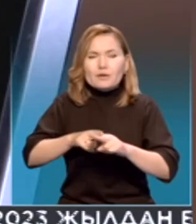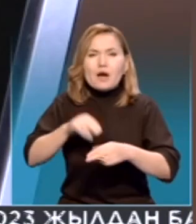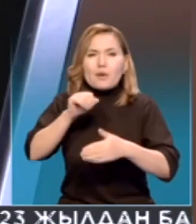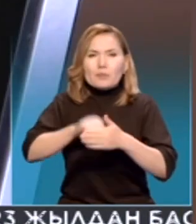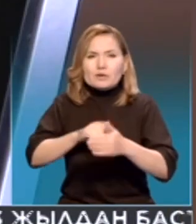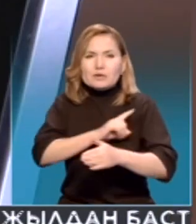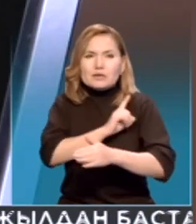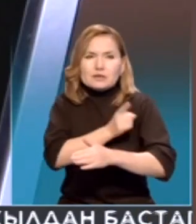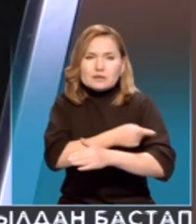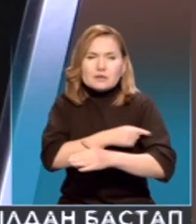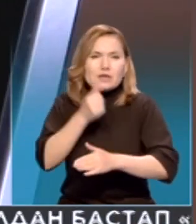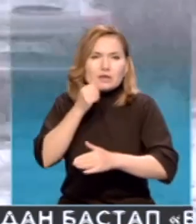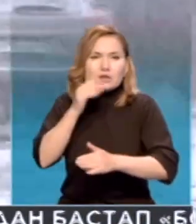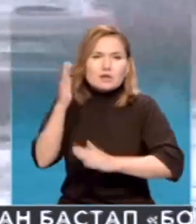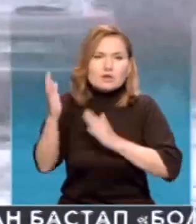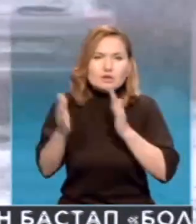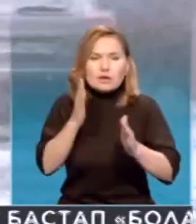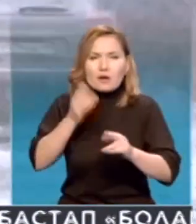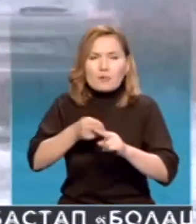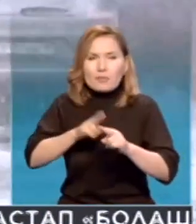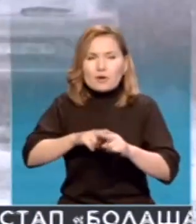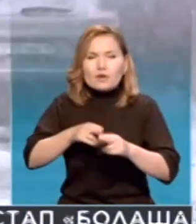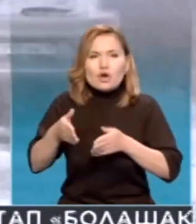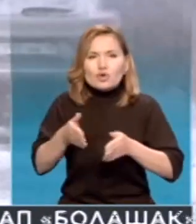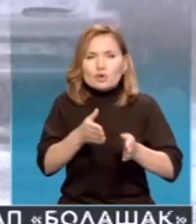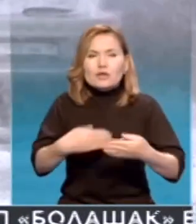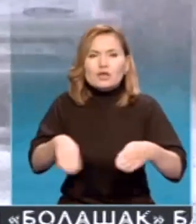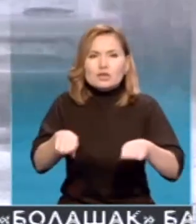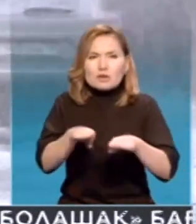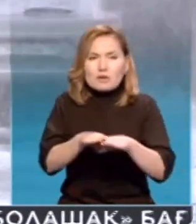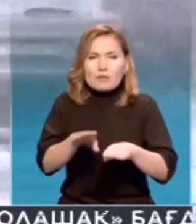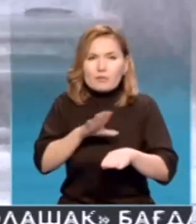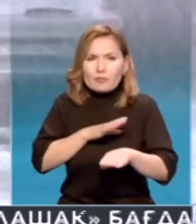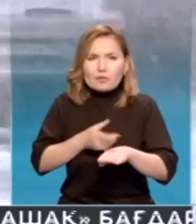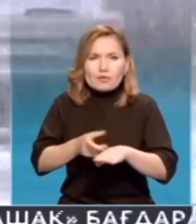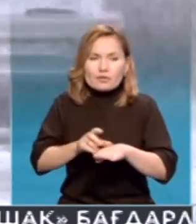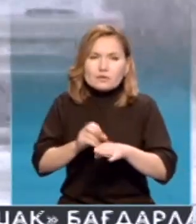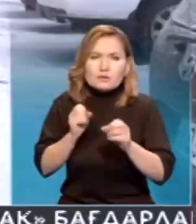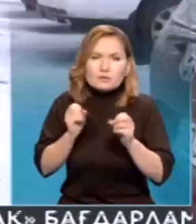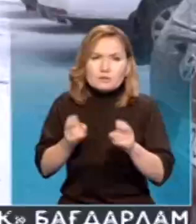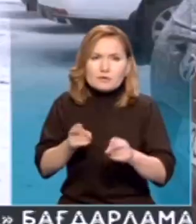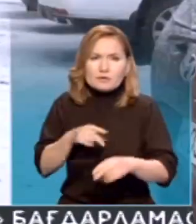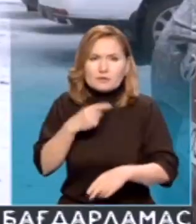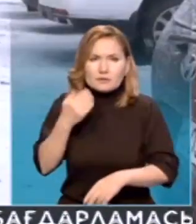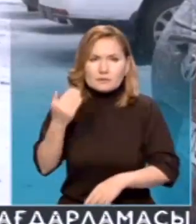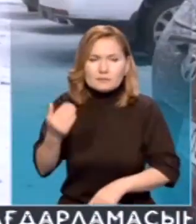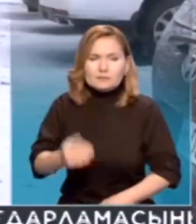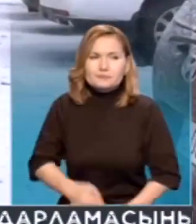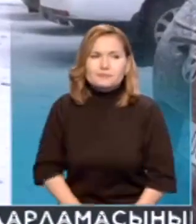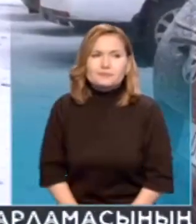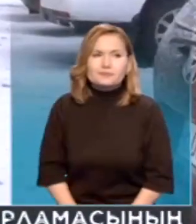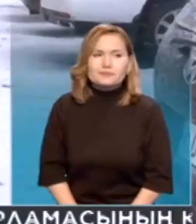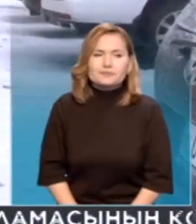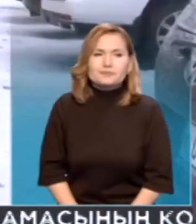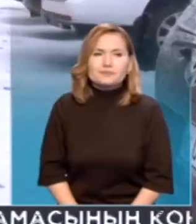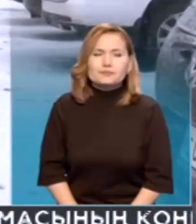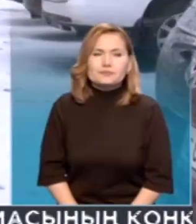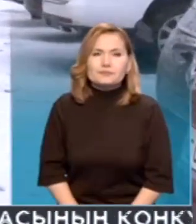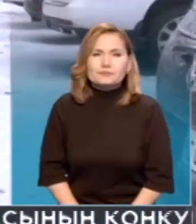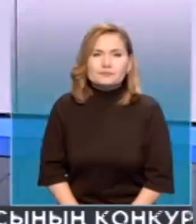көліктері үшін облыстық және республикалық трассалар жабылды. Елмира Каленова, Ерлан Қалиев, Қазақстан ұлттық арнасы, солтүстік